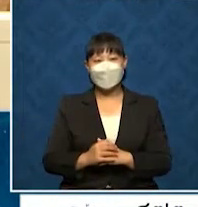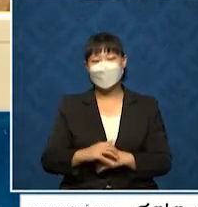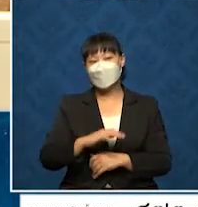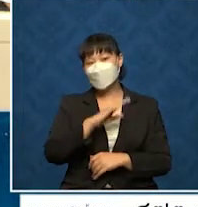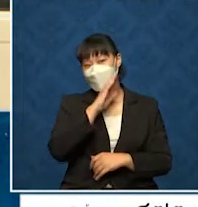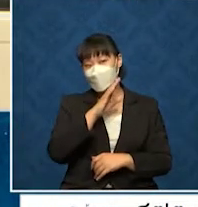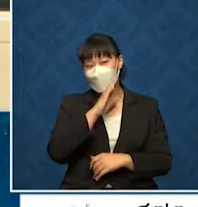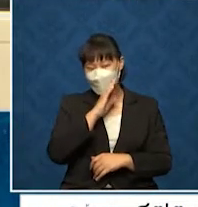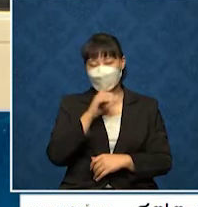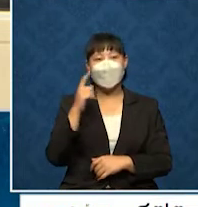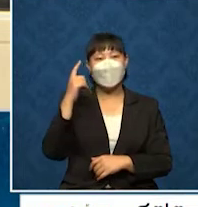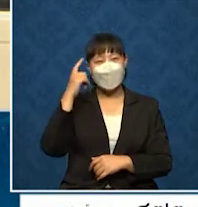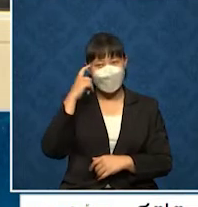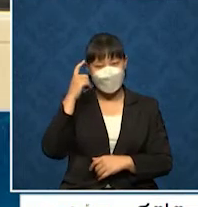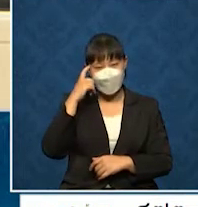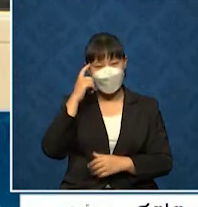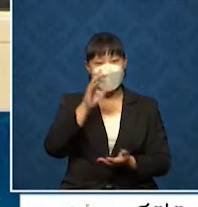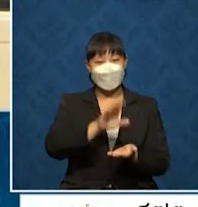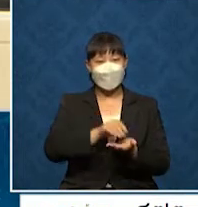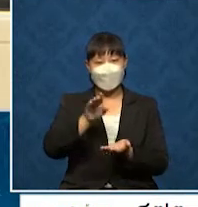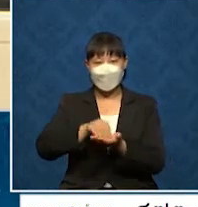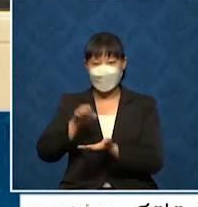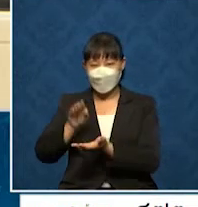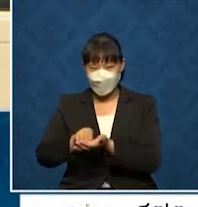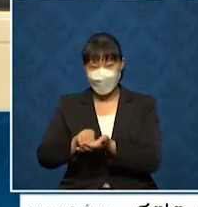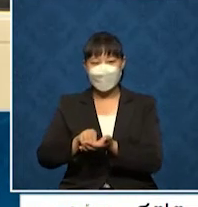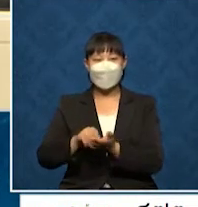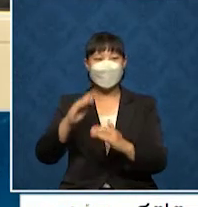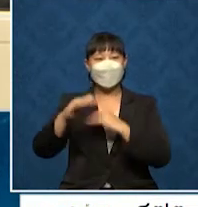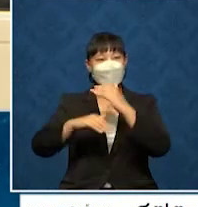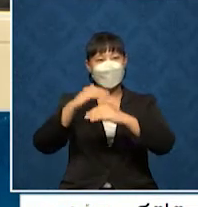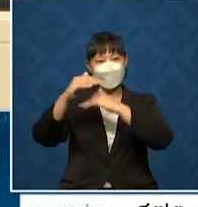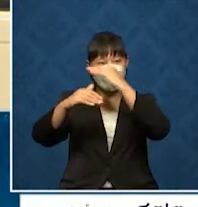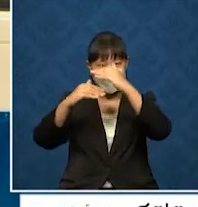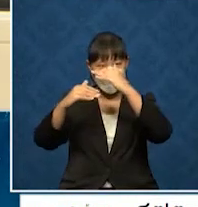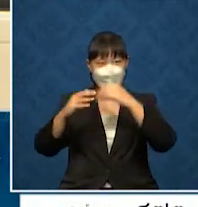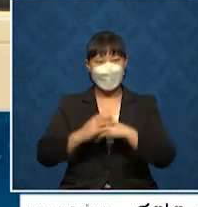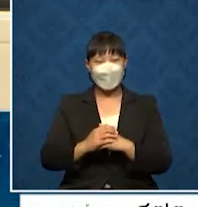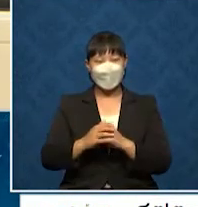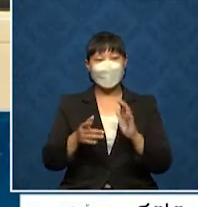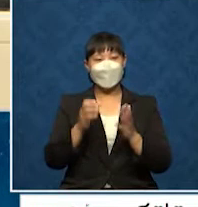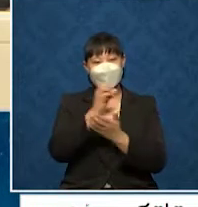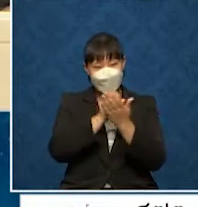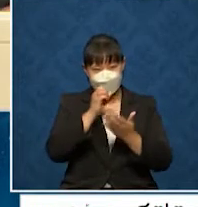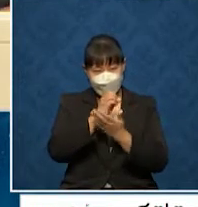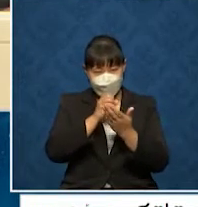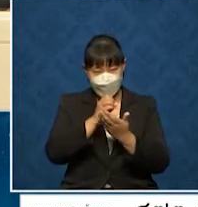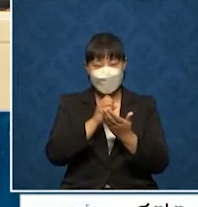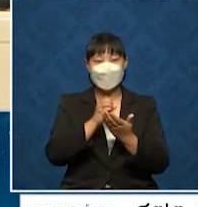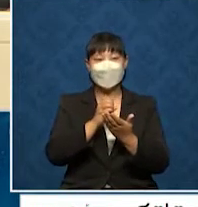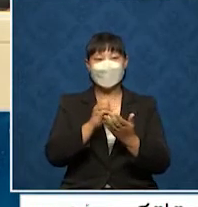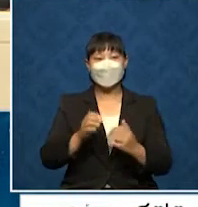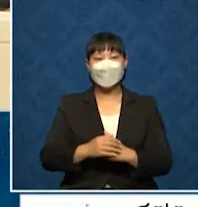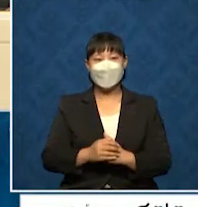เรารู้ถึงข้อมูลและพัฒนาการของยาบ้าหรือยาเสพติด